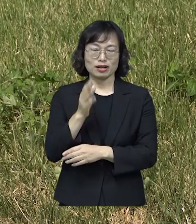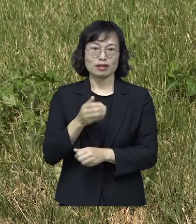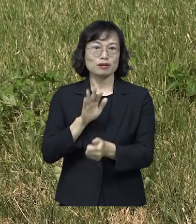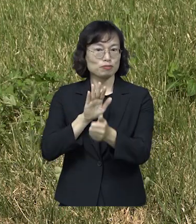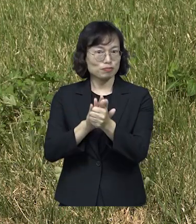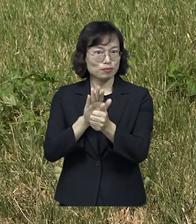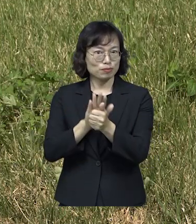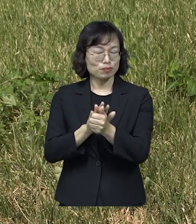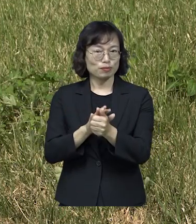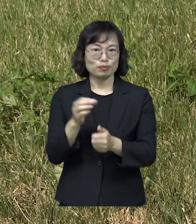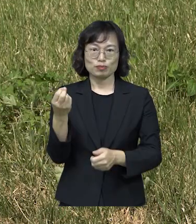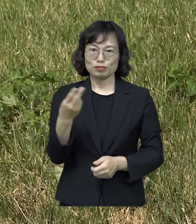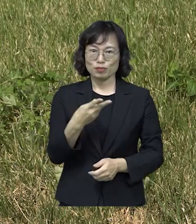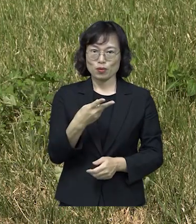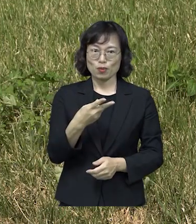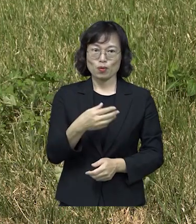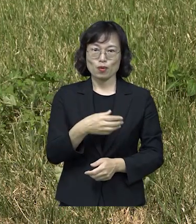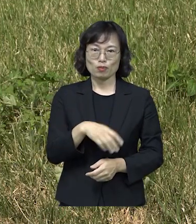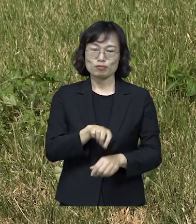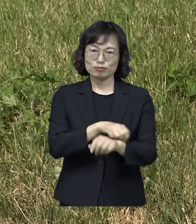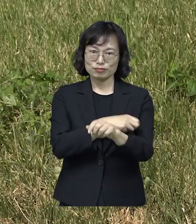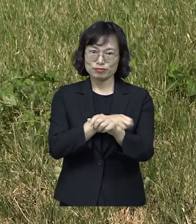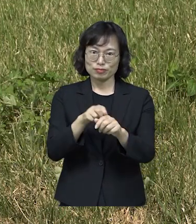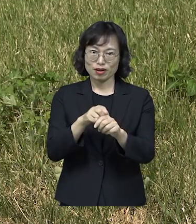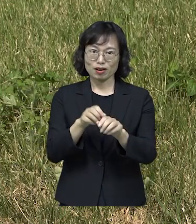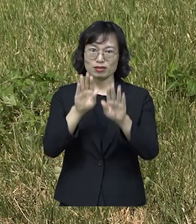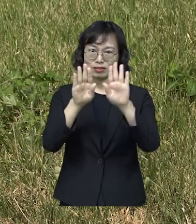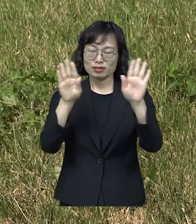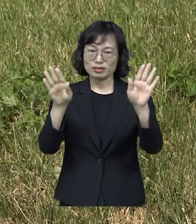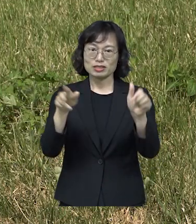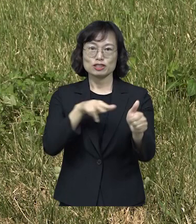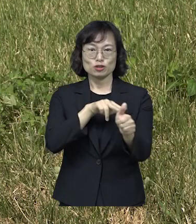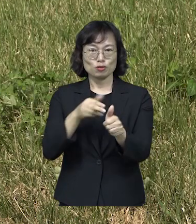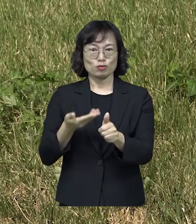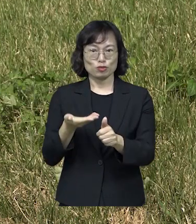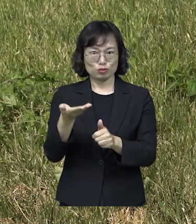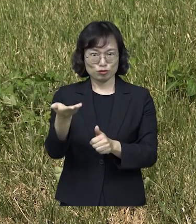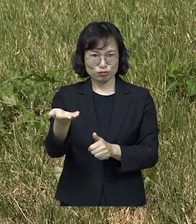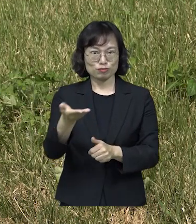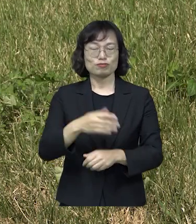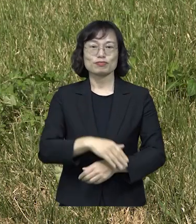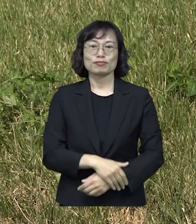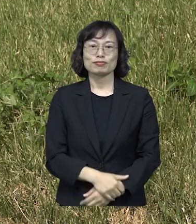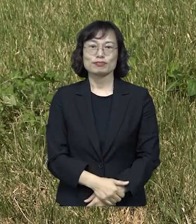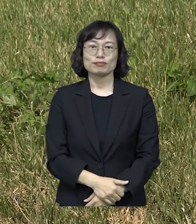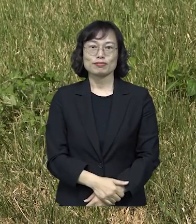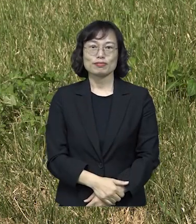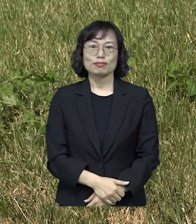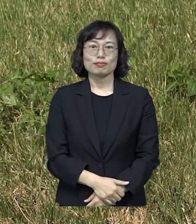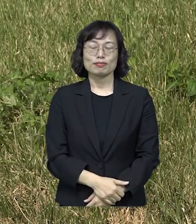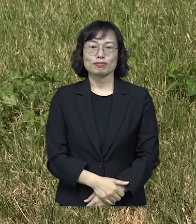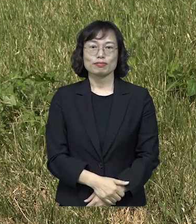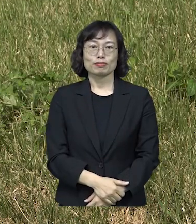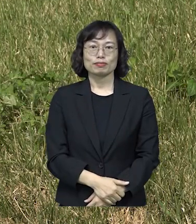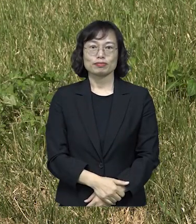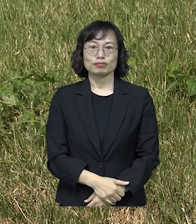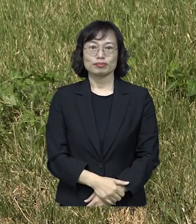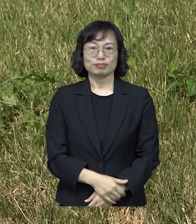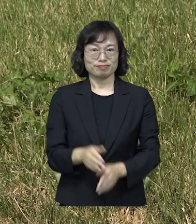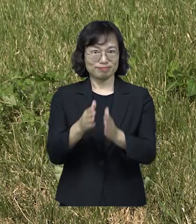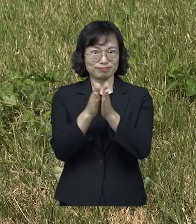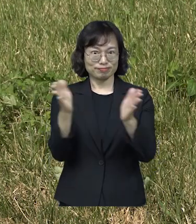뒷이야기를 파헤치는 역사 지킴이이다, 흥미진진하고 특색 있는 전시를 알려드리는 전시 알림이가 되어볼까